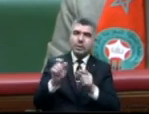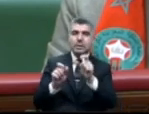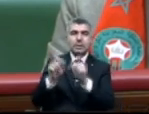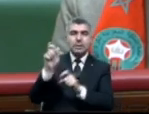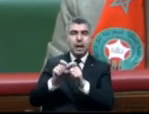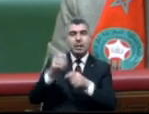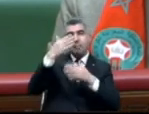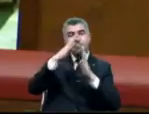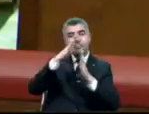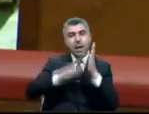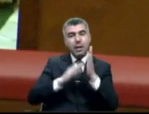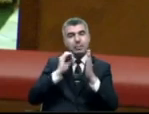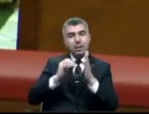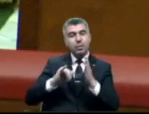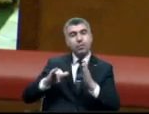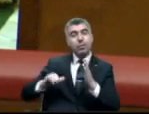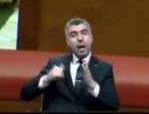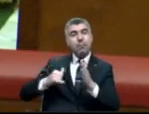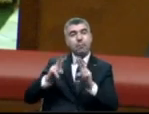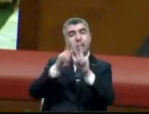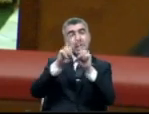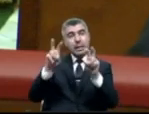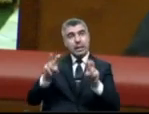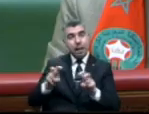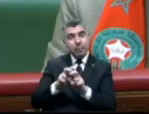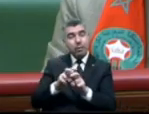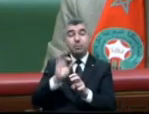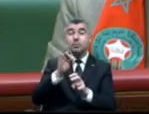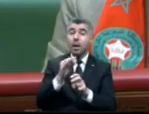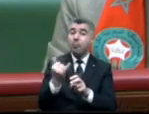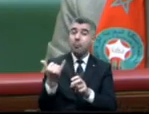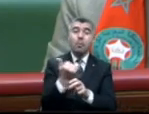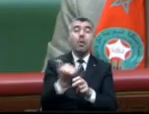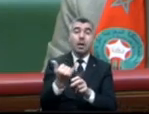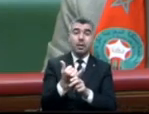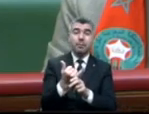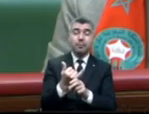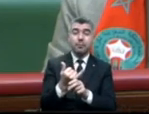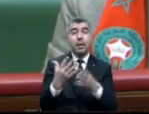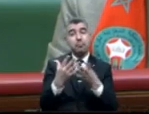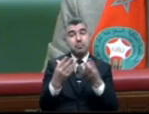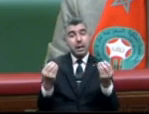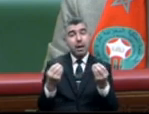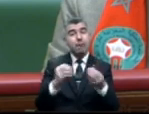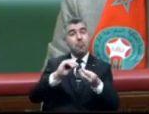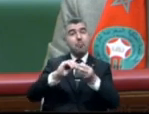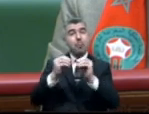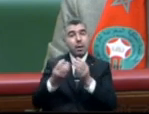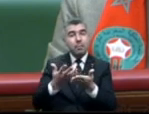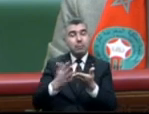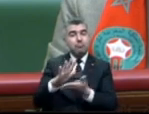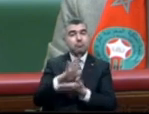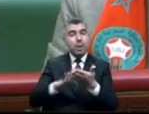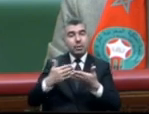والمواطنين المغاربة أنه ما يتخلوش هاد الشباب اللي حاملين الشواهد، على اعتبار أنه مجموعة ديال الإشكالات اللي